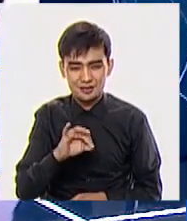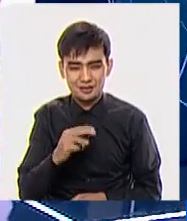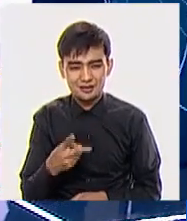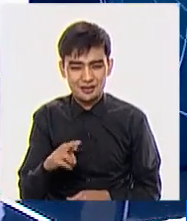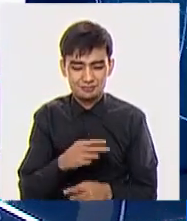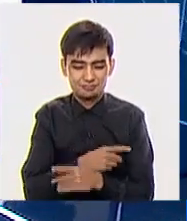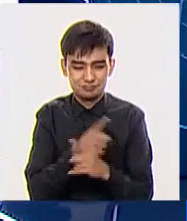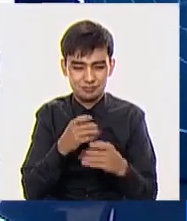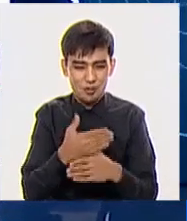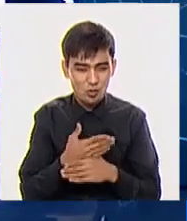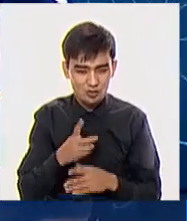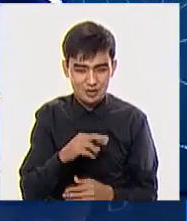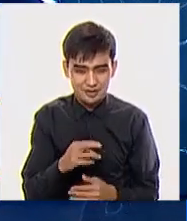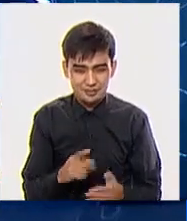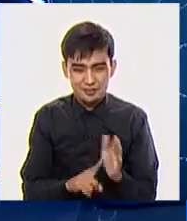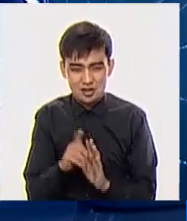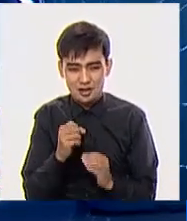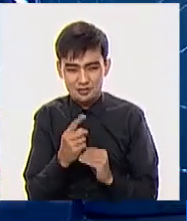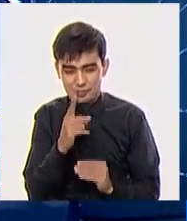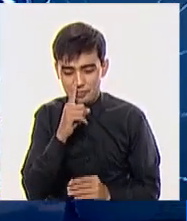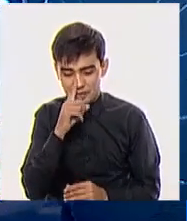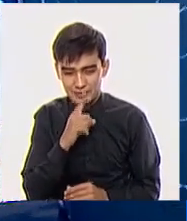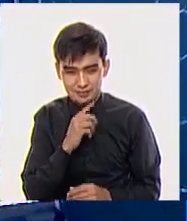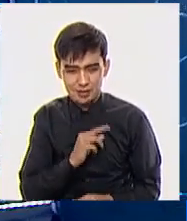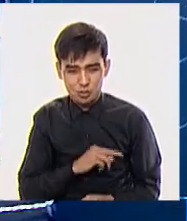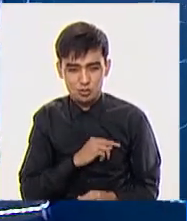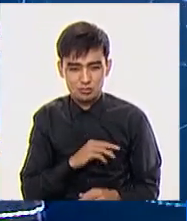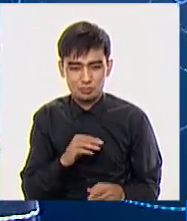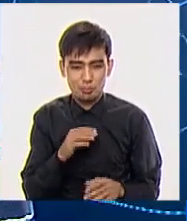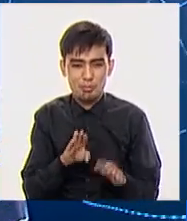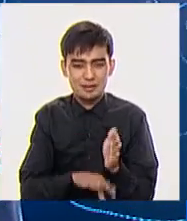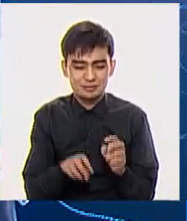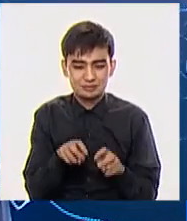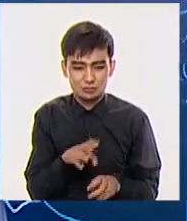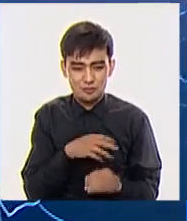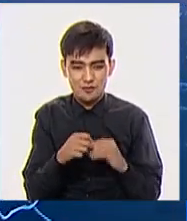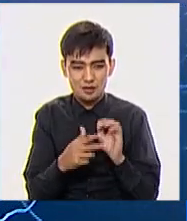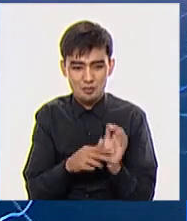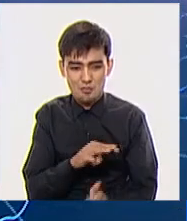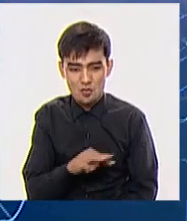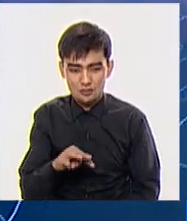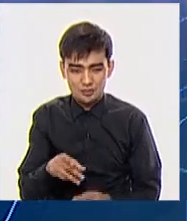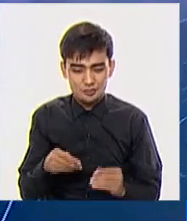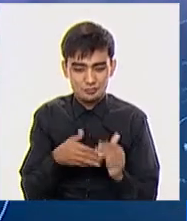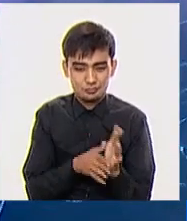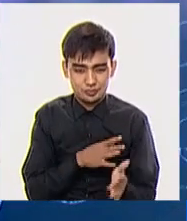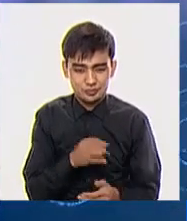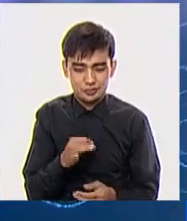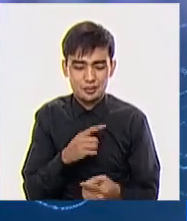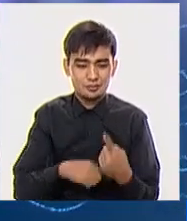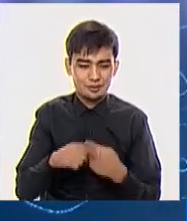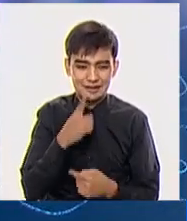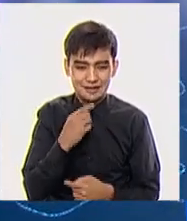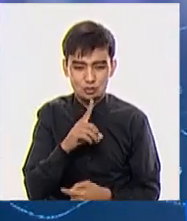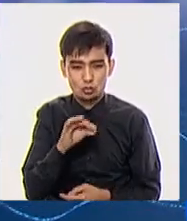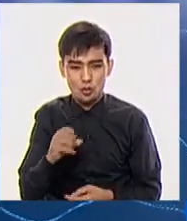Бұған дейін бас аяғын қосқанда 11 ай жұмыссыз отырған компания 18 миллион теңге шығынға батқан. Енді қайта